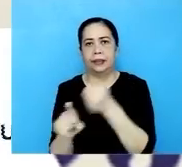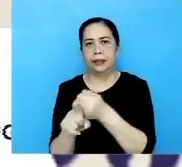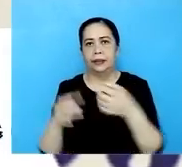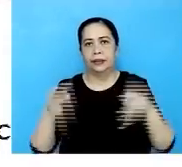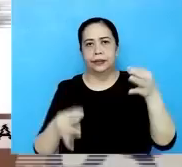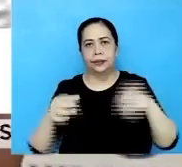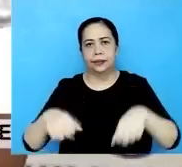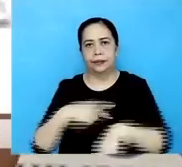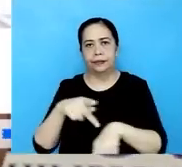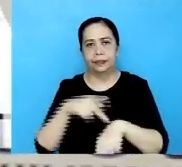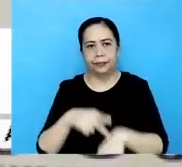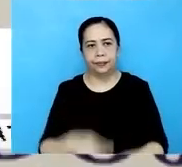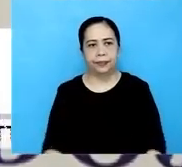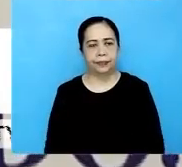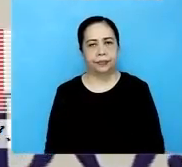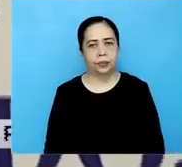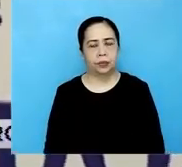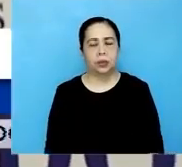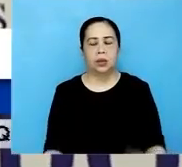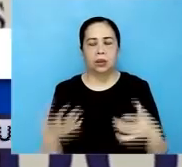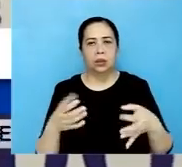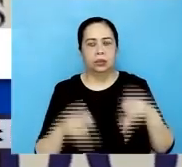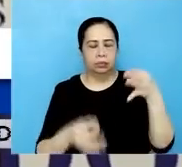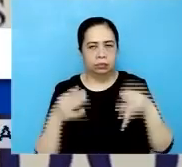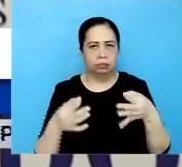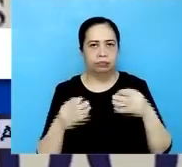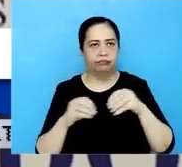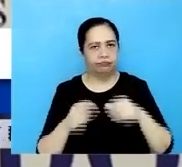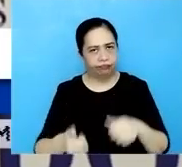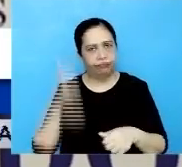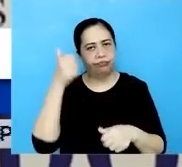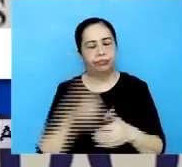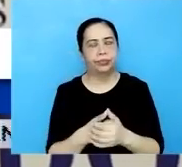bansa. The rule of law has prevailed. And